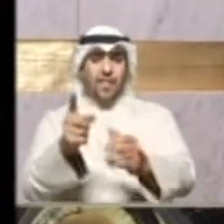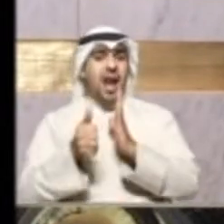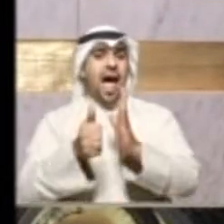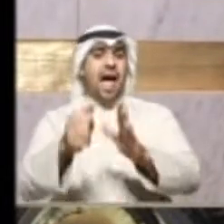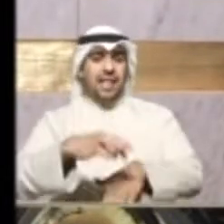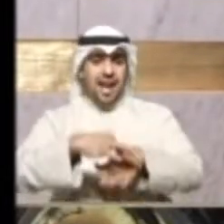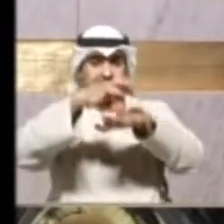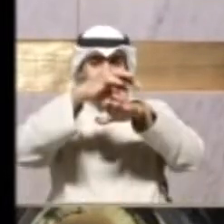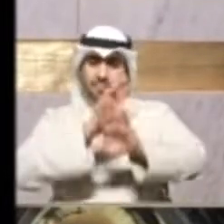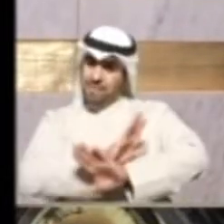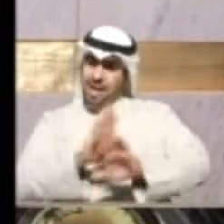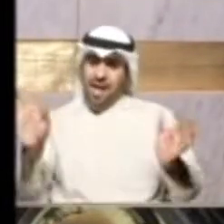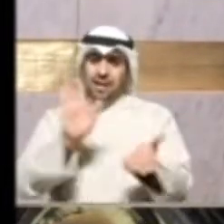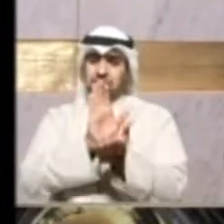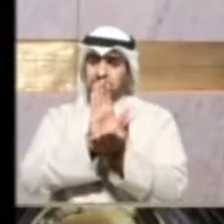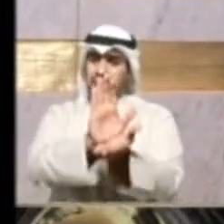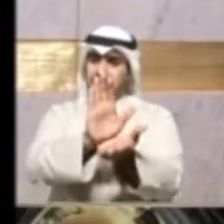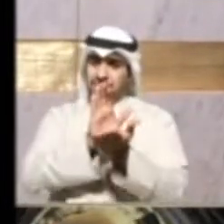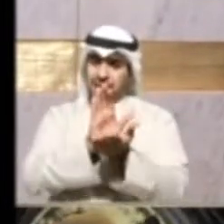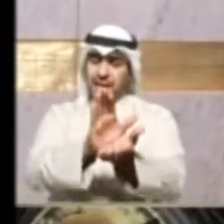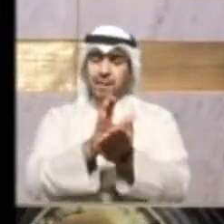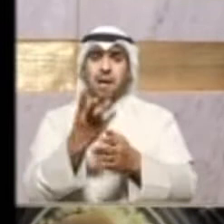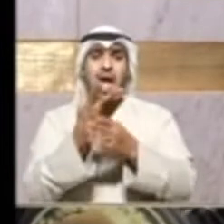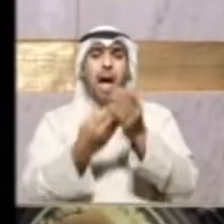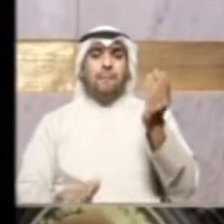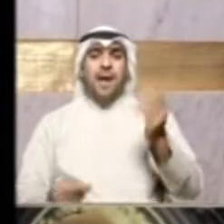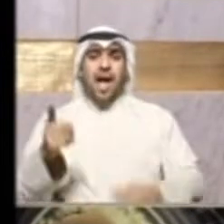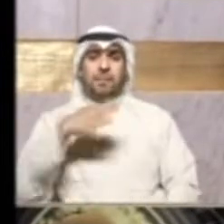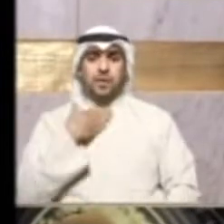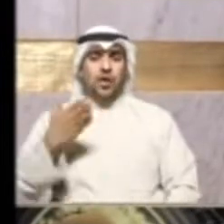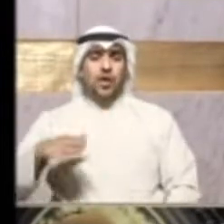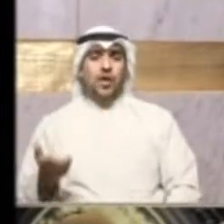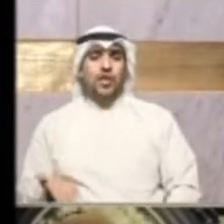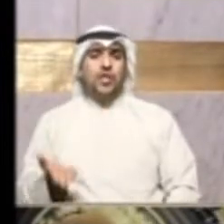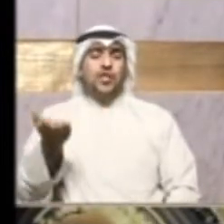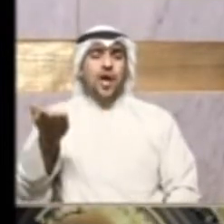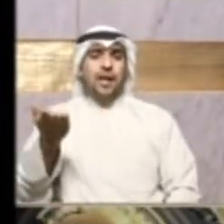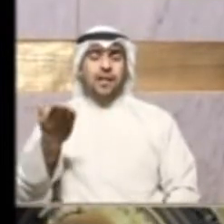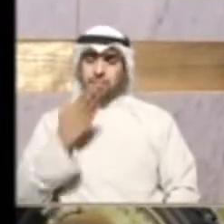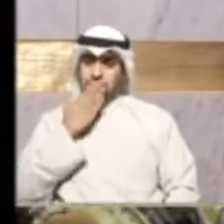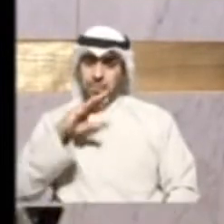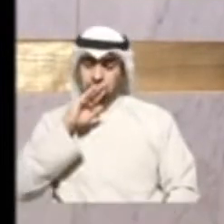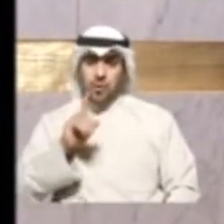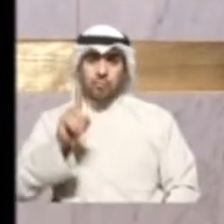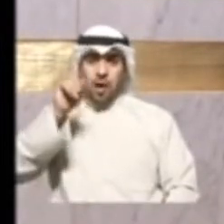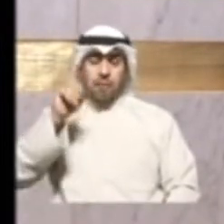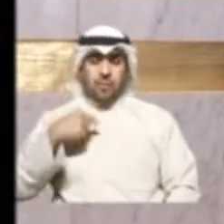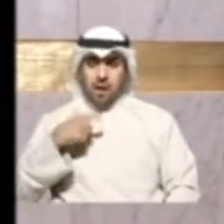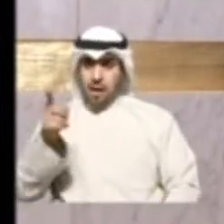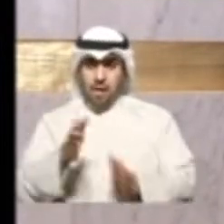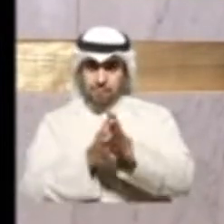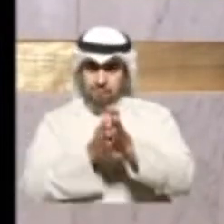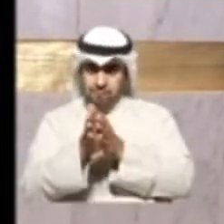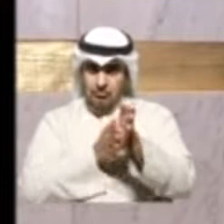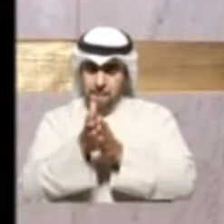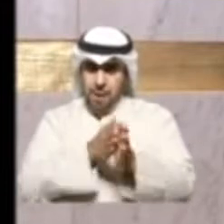المتفوقين، وتشرفت أني أكون واحد منهم. وطبعا هذا التكريم دافع كبير لنا أن احنا نستمر في العطاء في